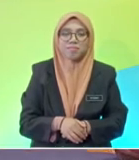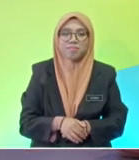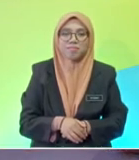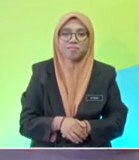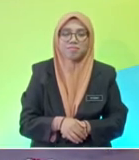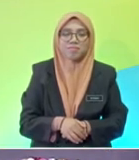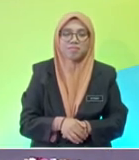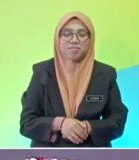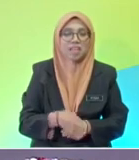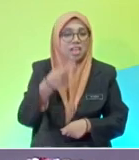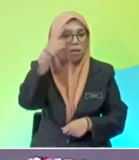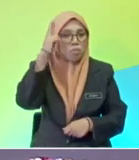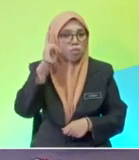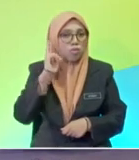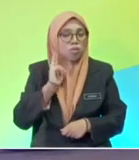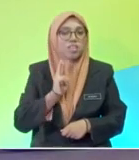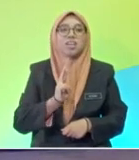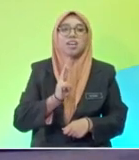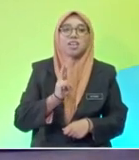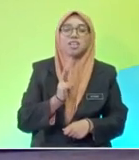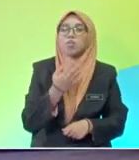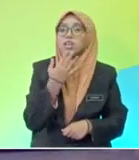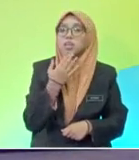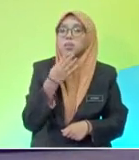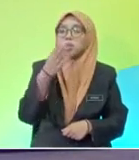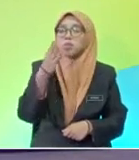yang lebih orang kata indah